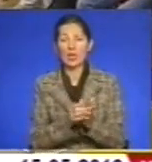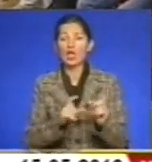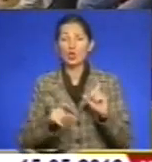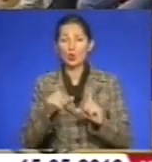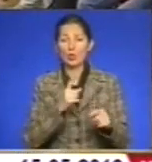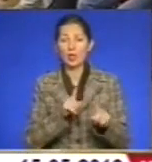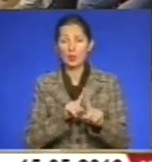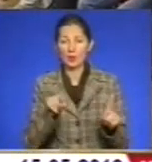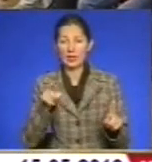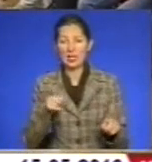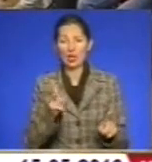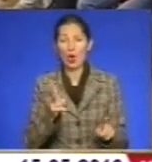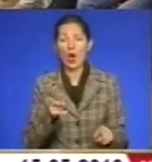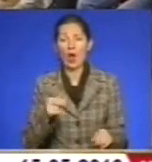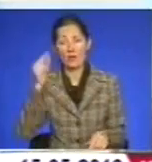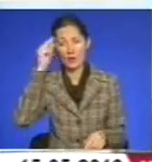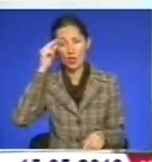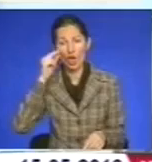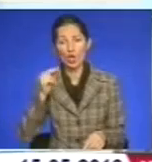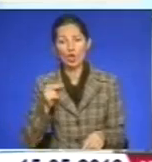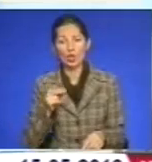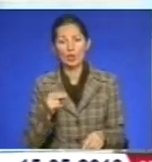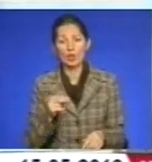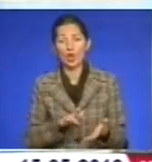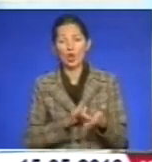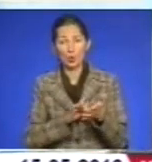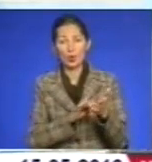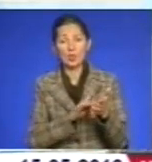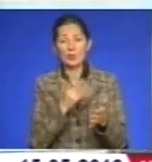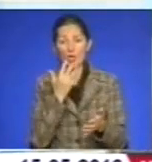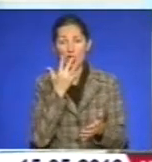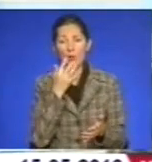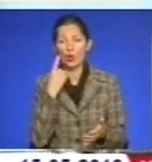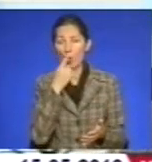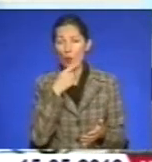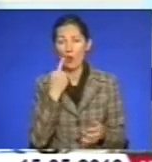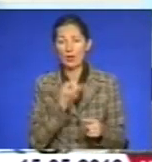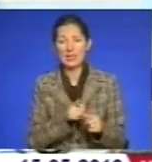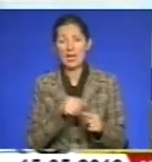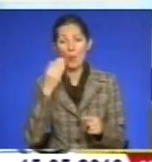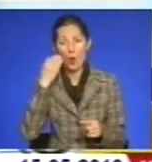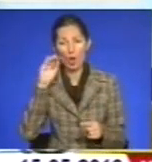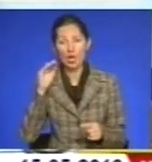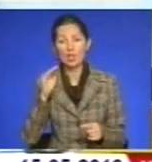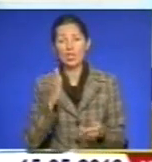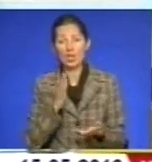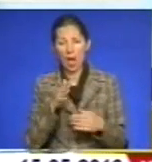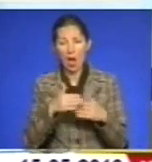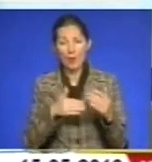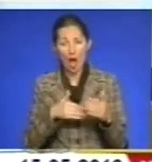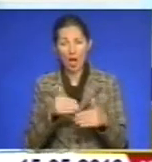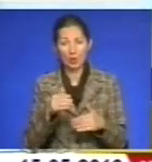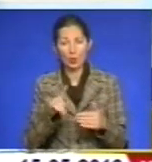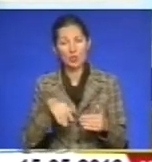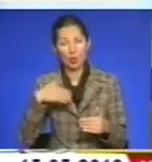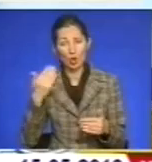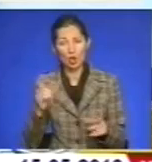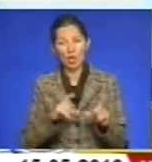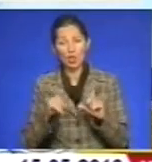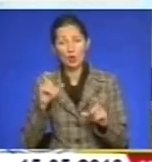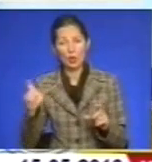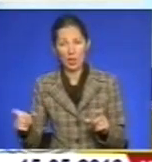вивчають туризм іноземною мовою. Це полегшить знаходження практики, це зі сторони студентів, зі